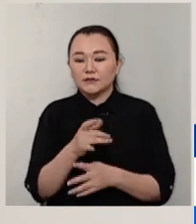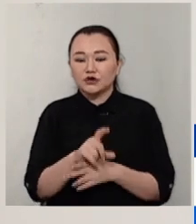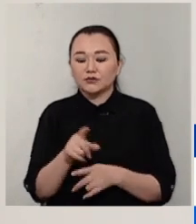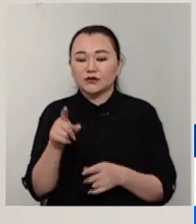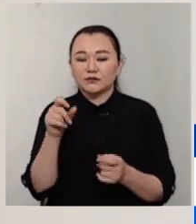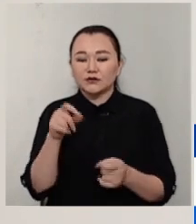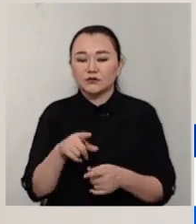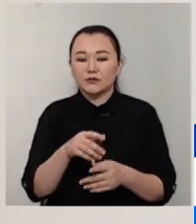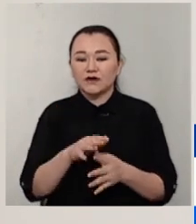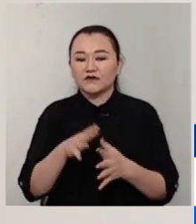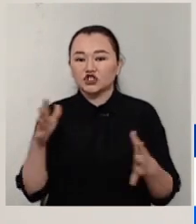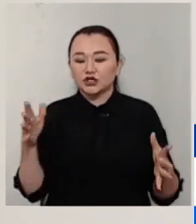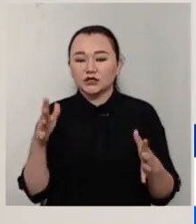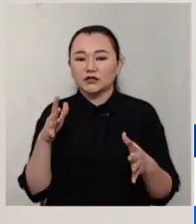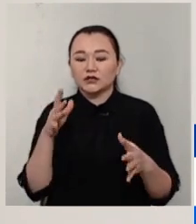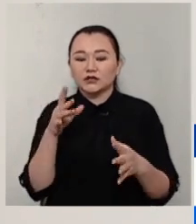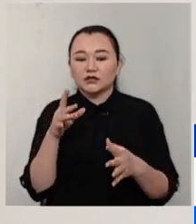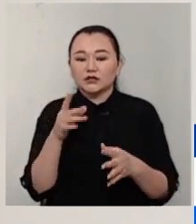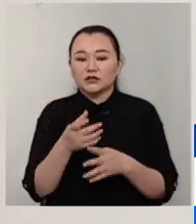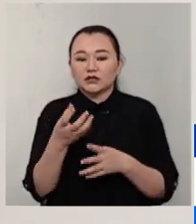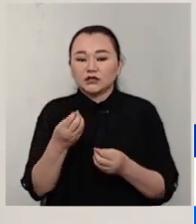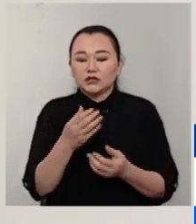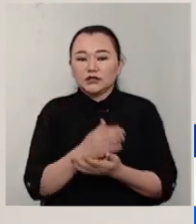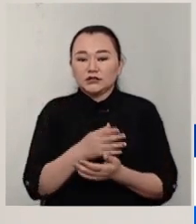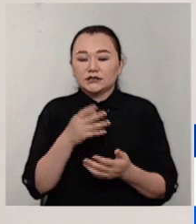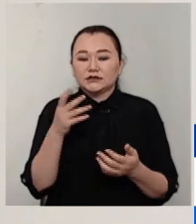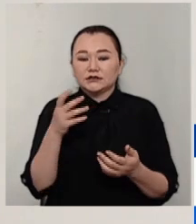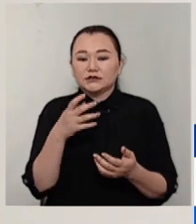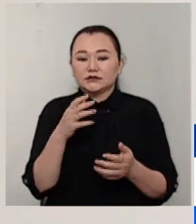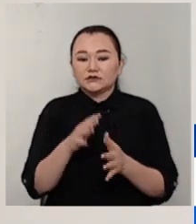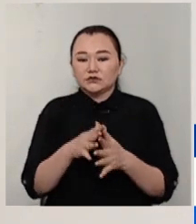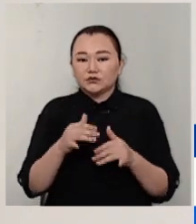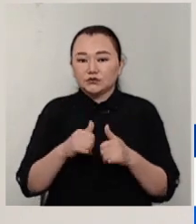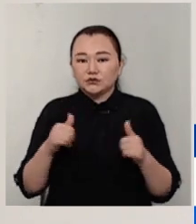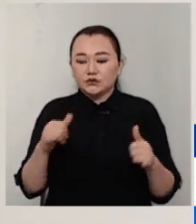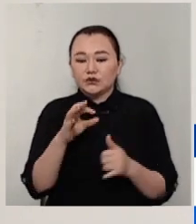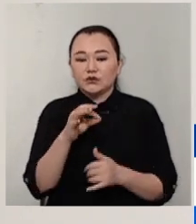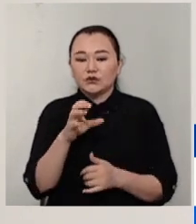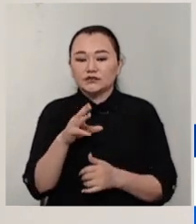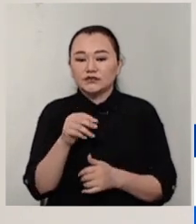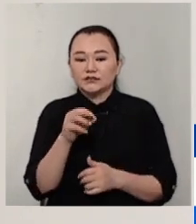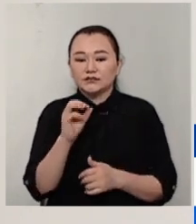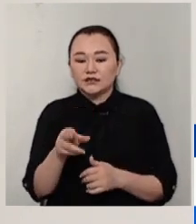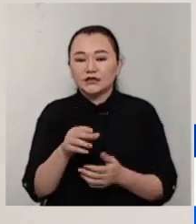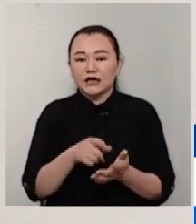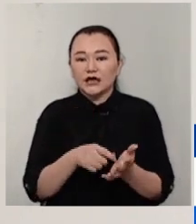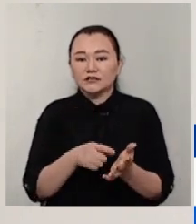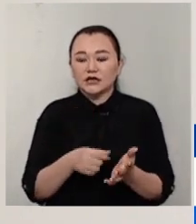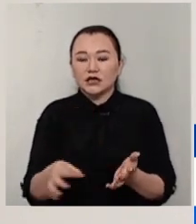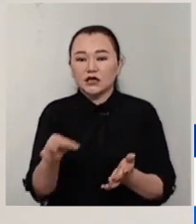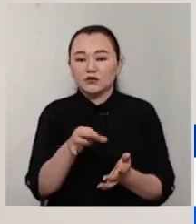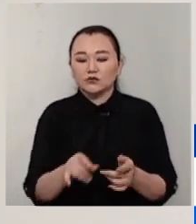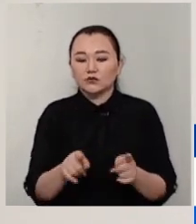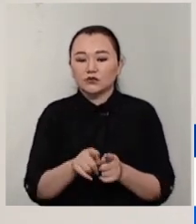идет повышение. Кроме этого, есть незначительное повышение сейчас реки Хосистек, это Каргалинский район, потому что сейчас в